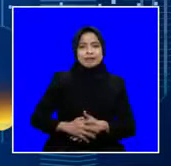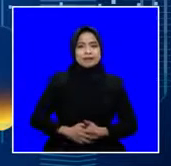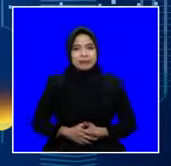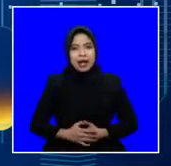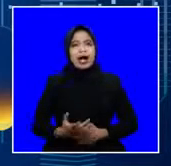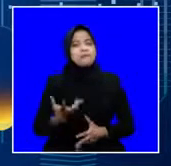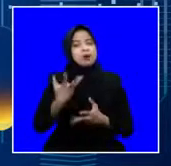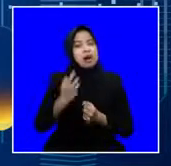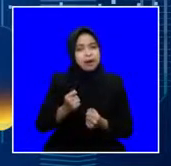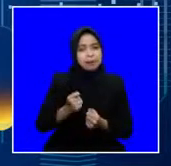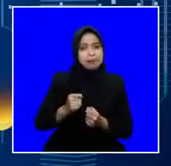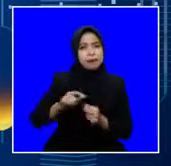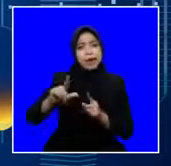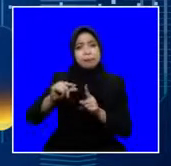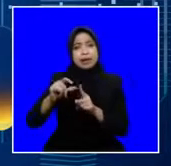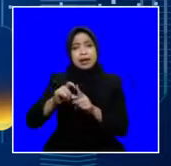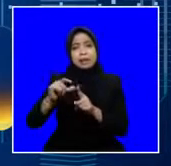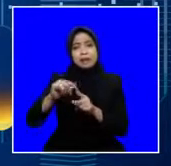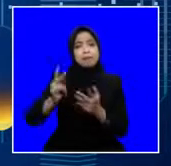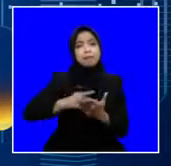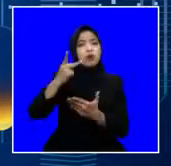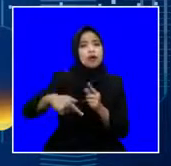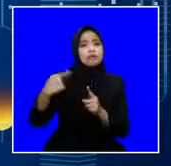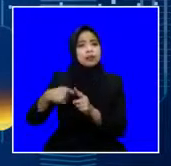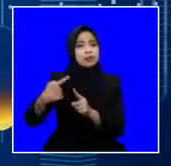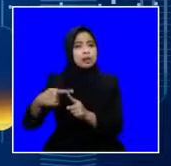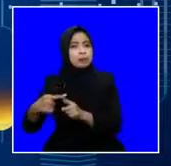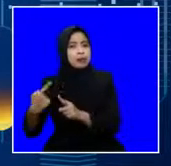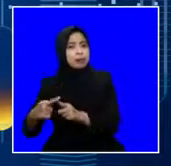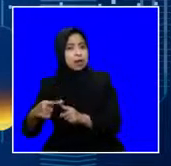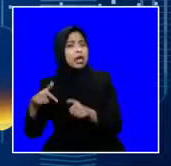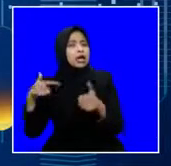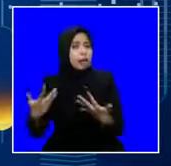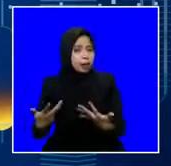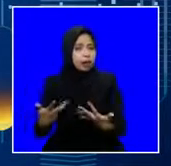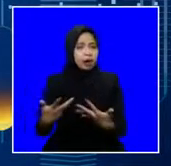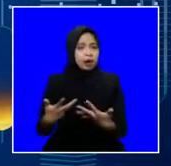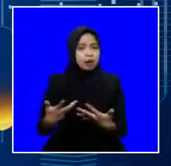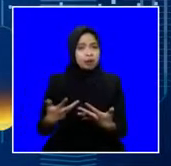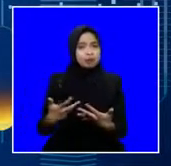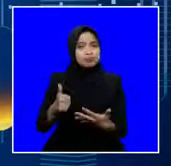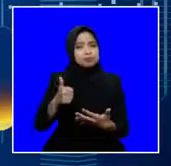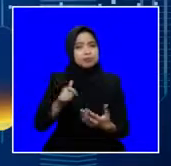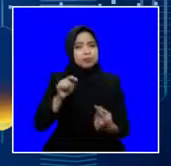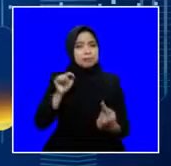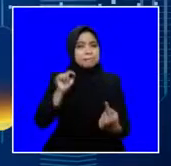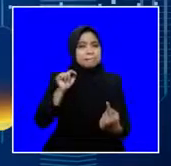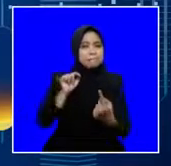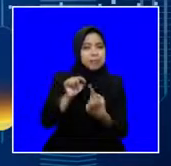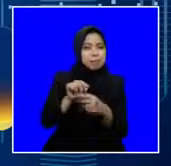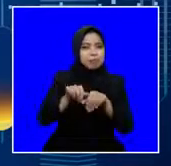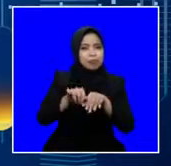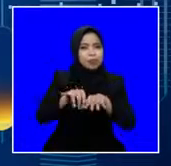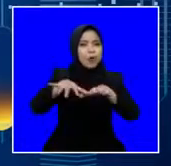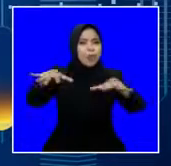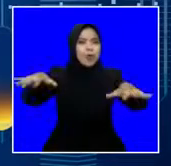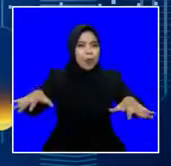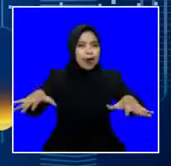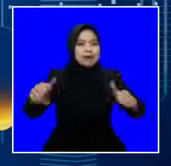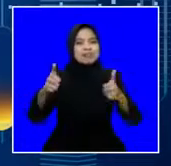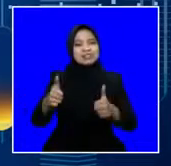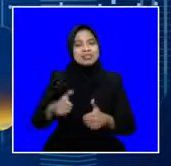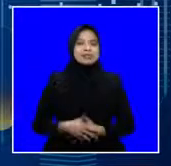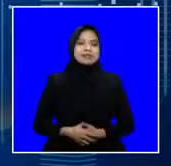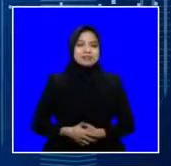harapannya memang melalui program ini bisa nanti apa namanya, menjangkau ya, lebih luas seperti yang diharapkan oleh Mbak Weni